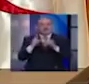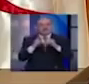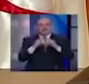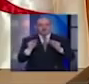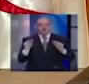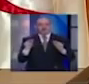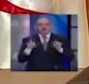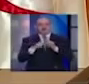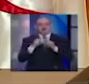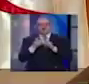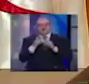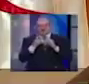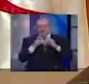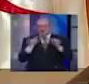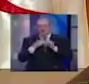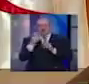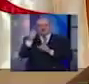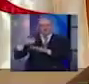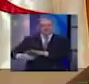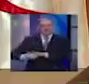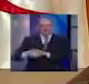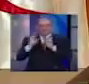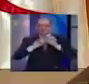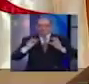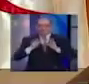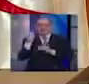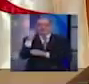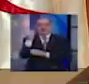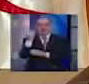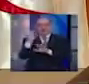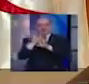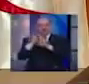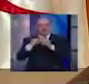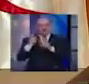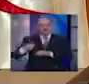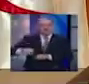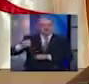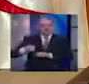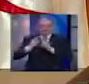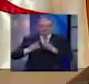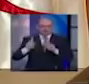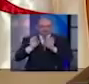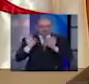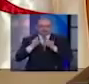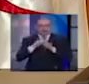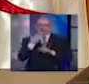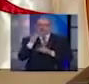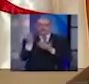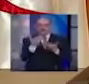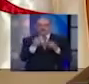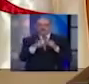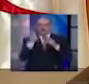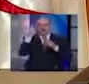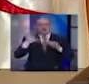Y a-t-il bon, n'y a pas de jumouria, mais d'accord, les nes. Tu ne peux pas dire que l'agriculture algérienne ramène 24 millions. On a dit le rataille à Aoud